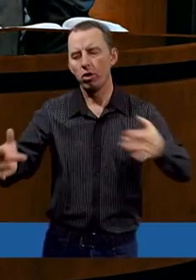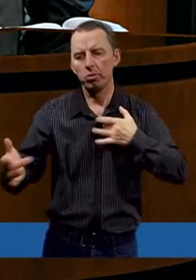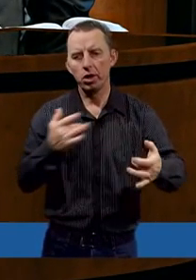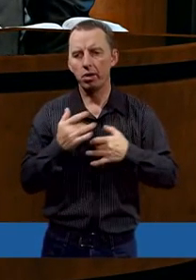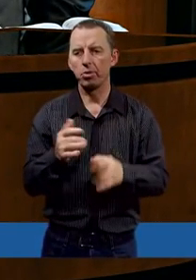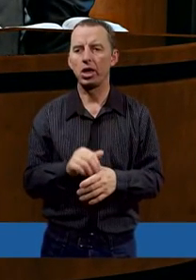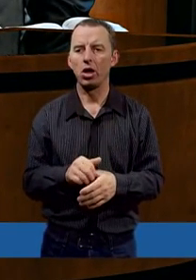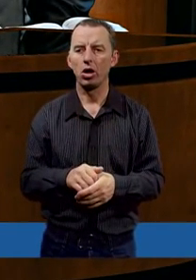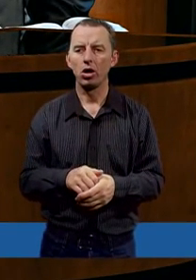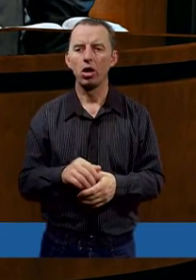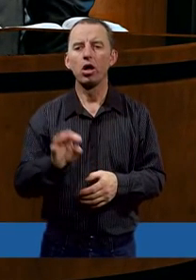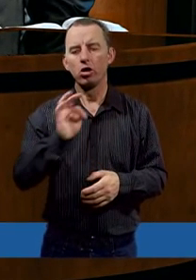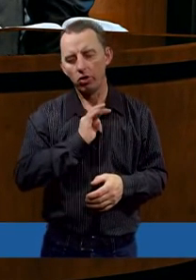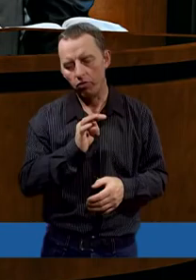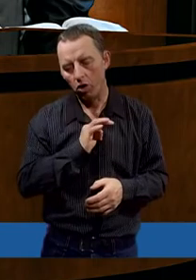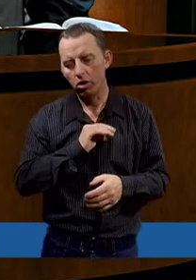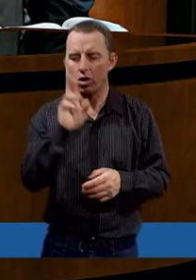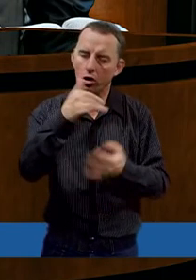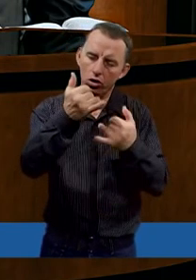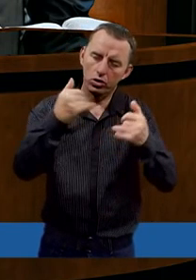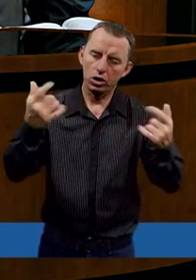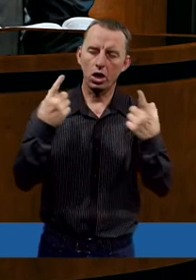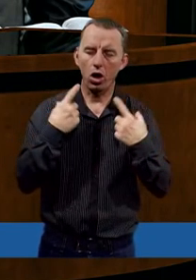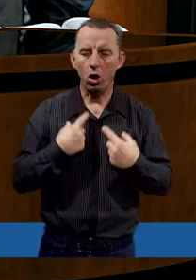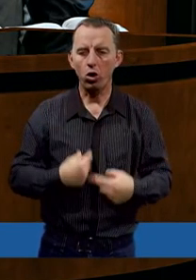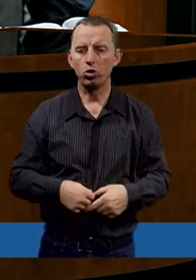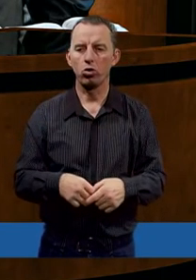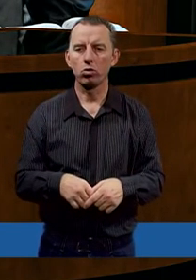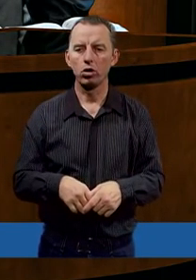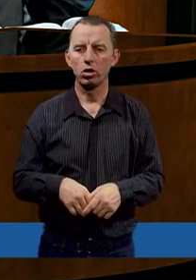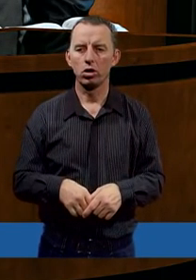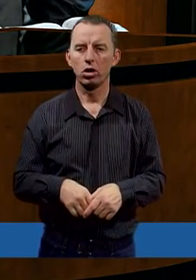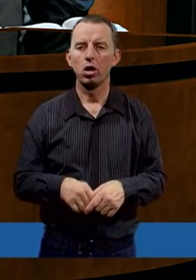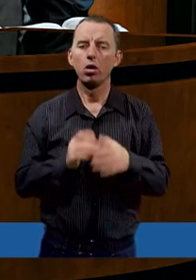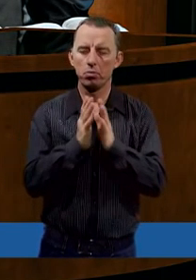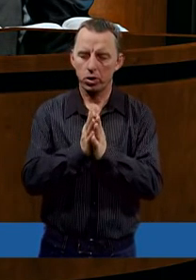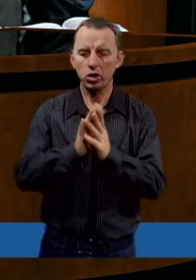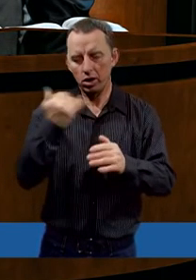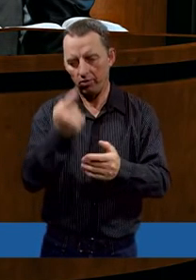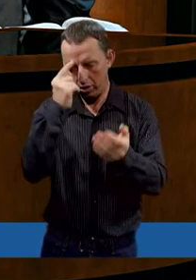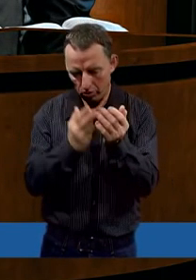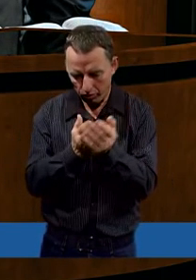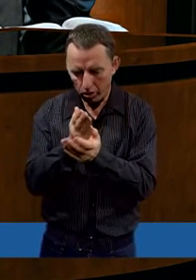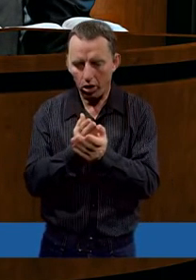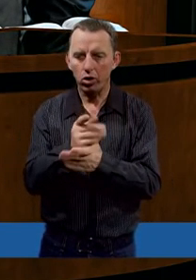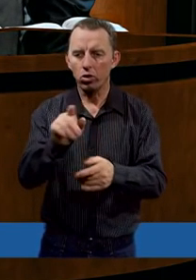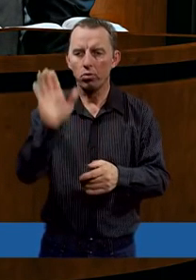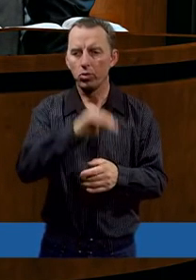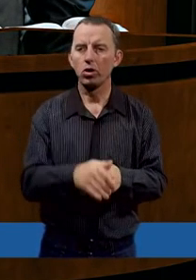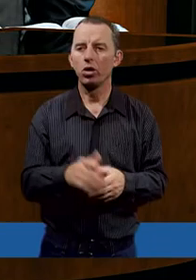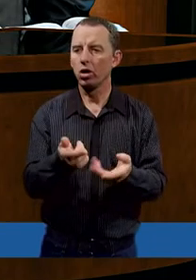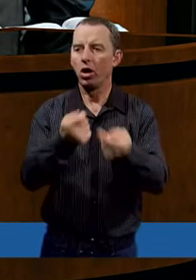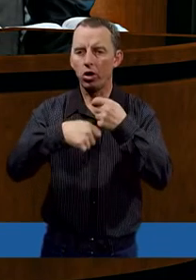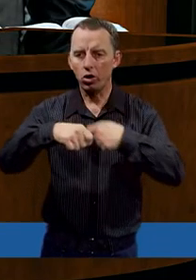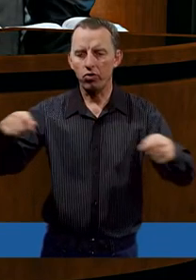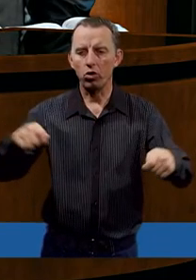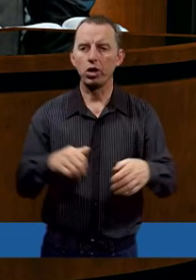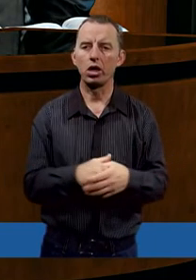to swoim, czy kogoś innego, abyśmy zawsze z wiarą patrzyli, że Ty, Panie Boże, kiedyś to